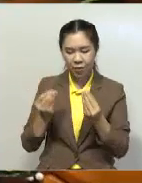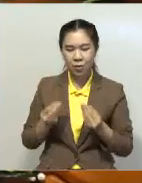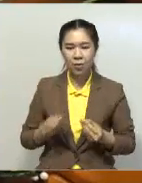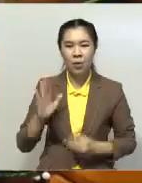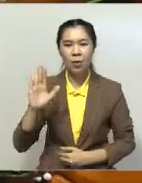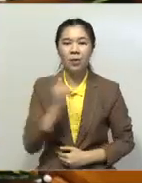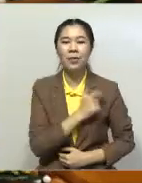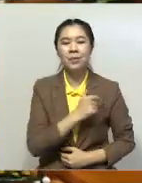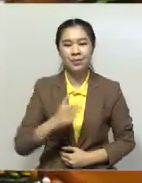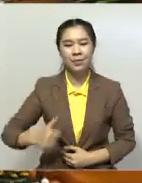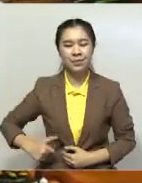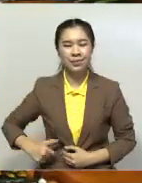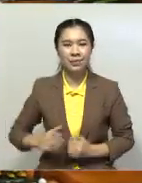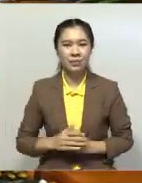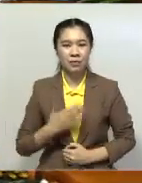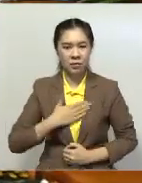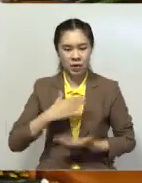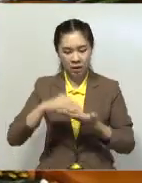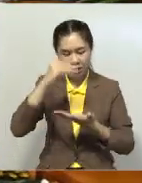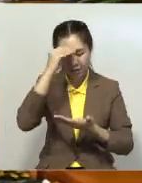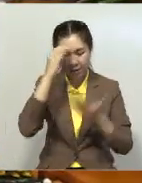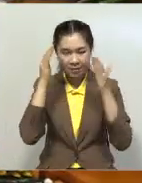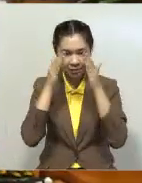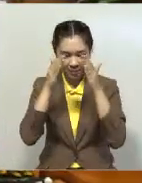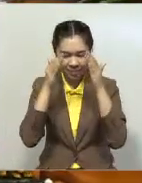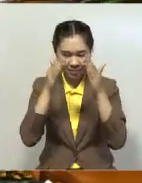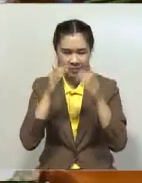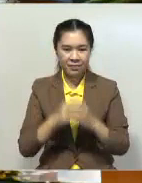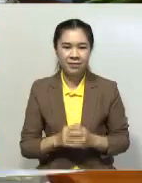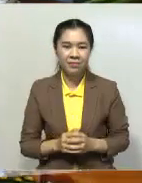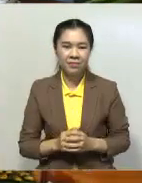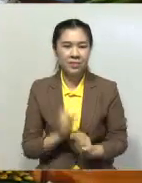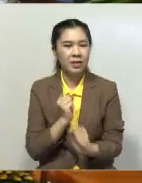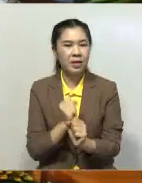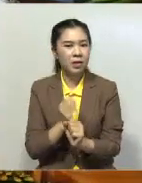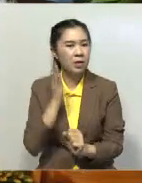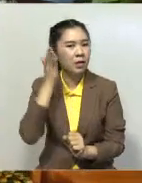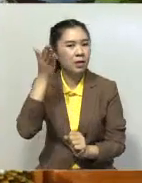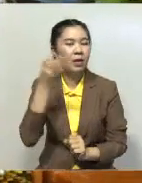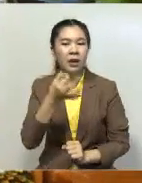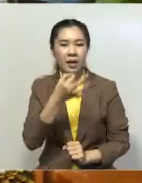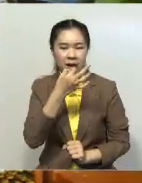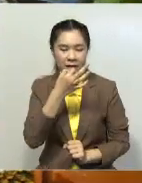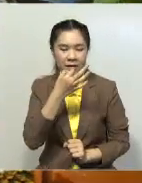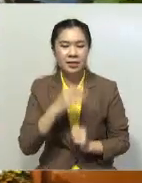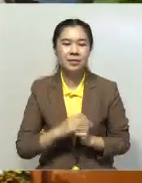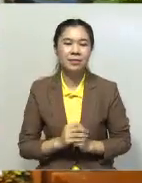ค์ท่านผมจะตั้งใจศึกษาเล่าเรียนประกอบอาชีพสุจริ